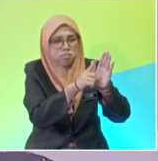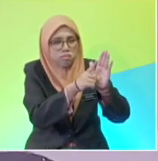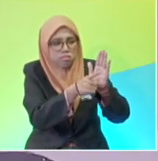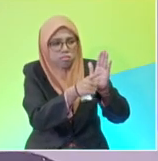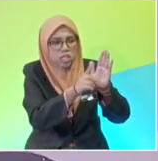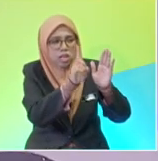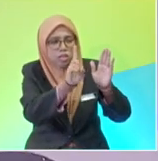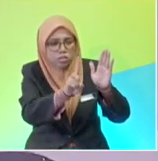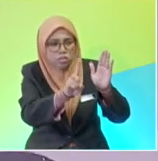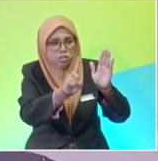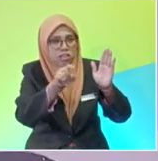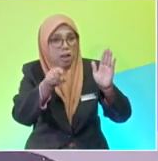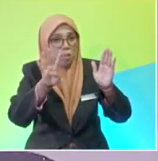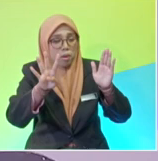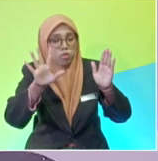1.45.